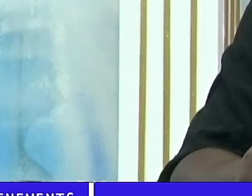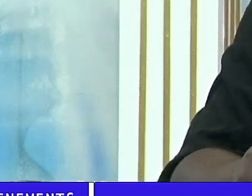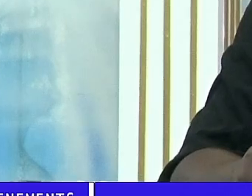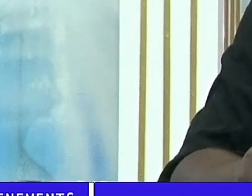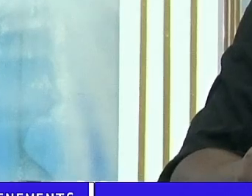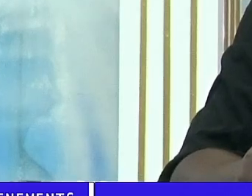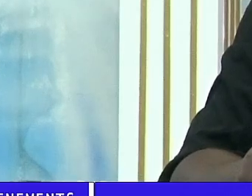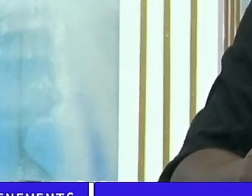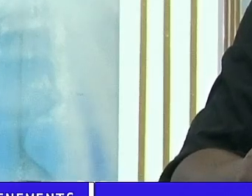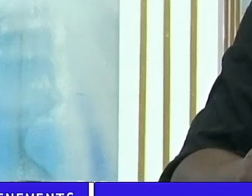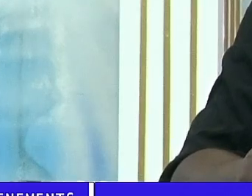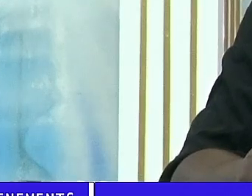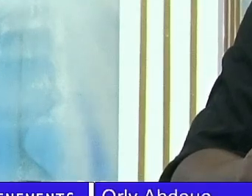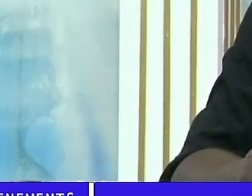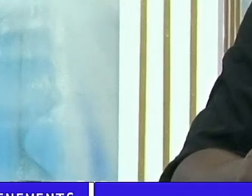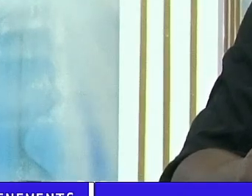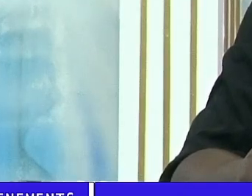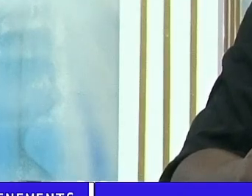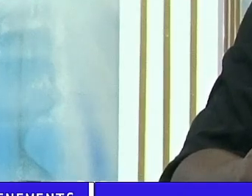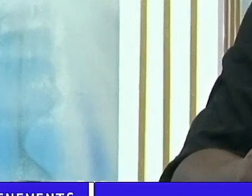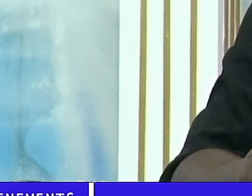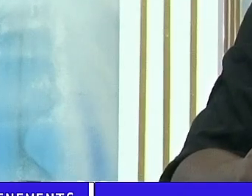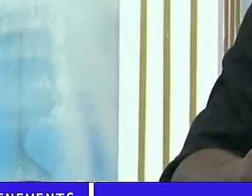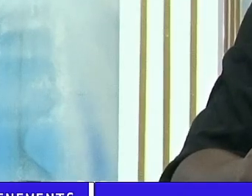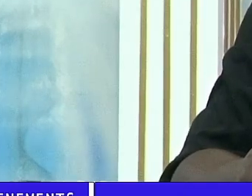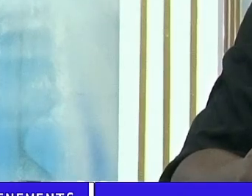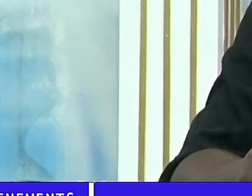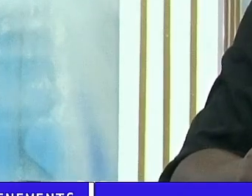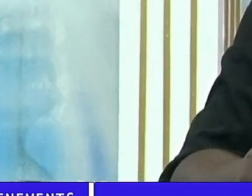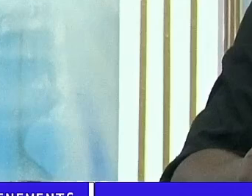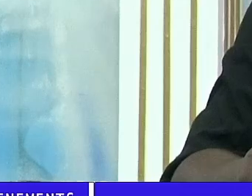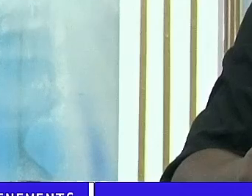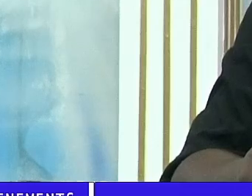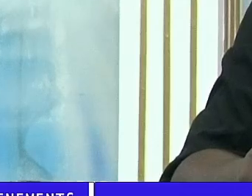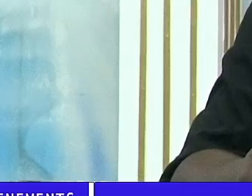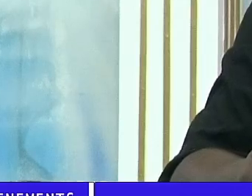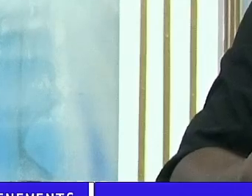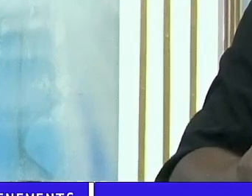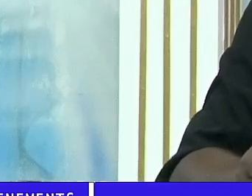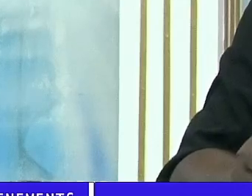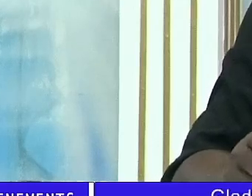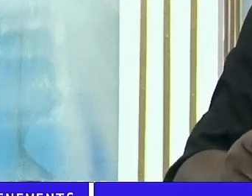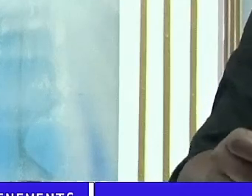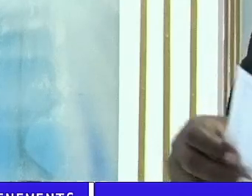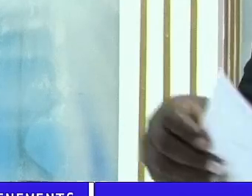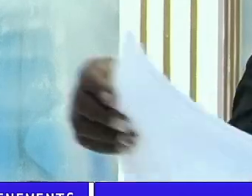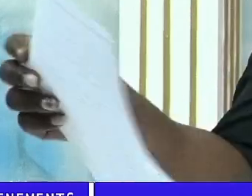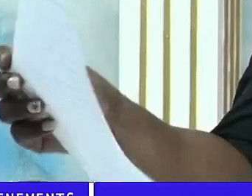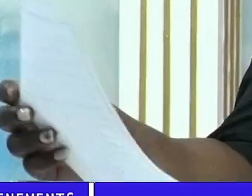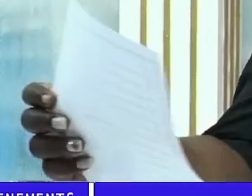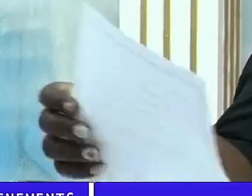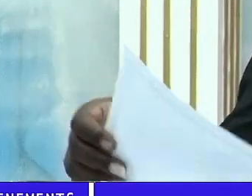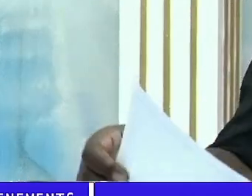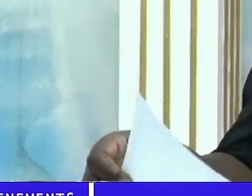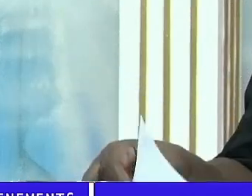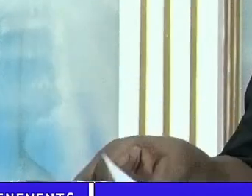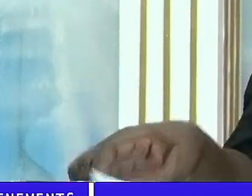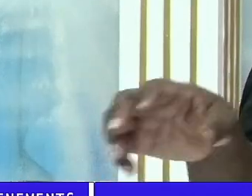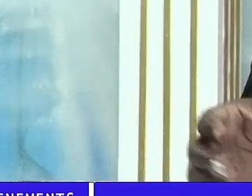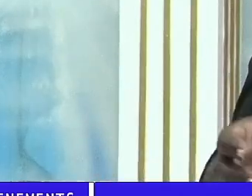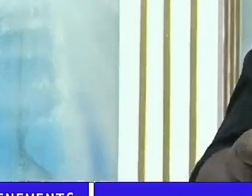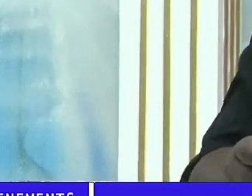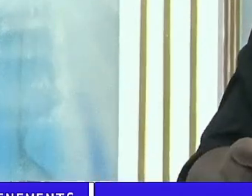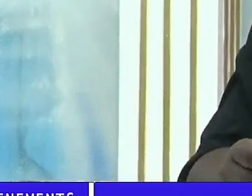Mes actions de grâce sont commandées par la famille Thérèse de la Fuente, Florcy Lavaux, François Evans Colby,